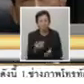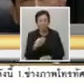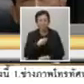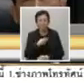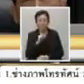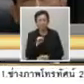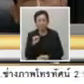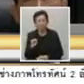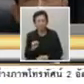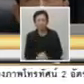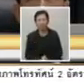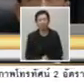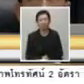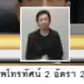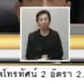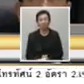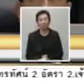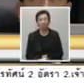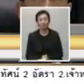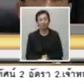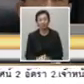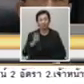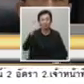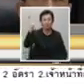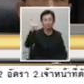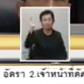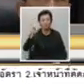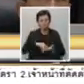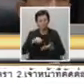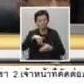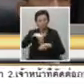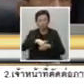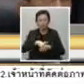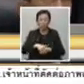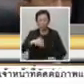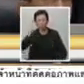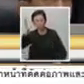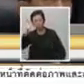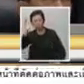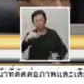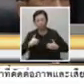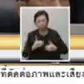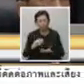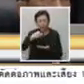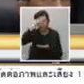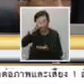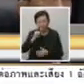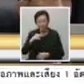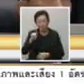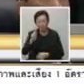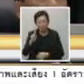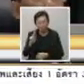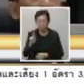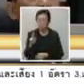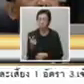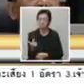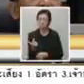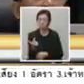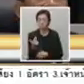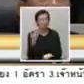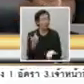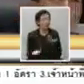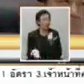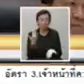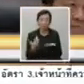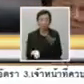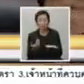เป็นส.ส.ก็ต้องมาหาเสียงเลือกตั้งแทบตายนะครับสู้เรียนจบล.ไม่ได้เพราะจะเป็นอะไรก็ได้